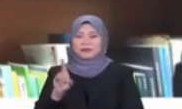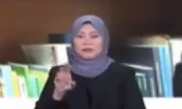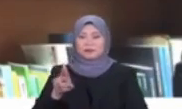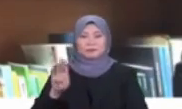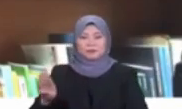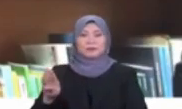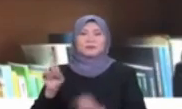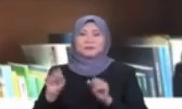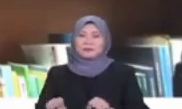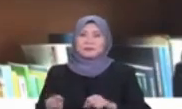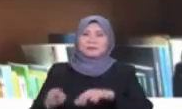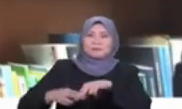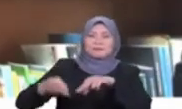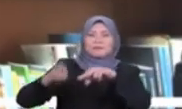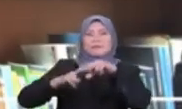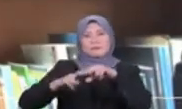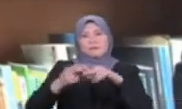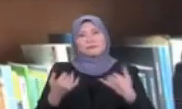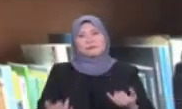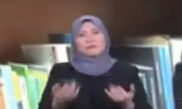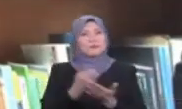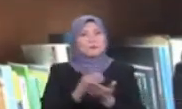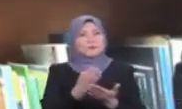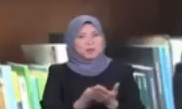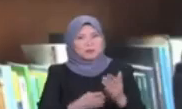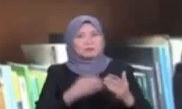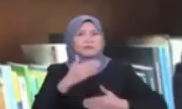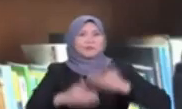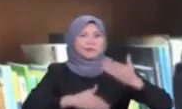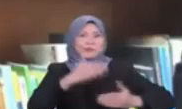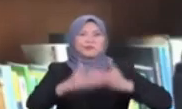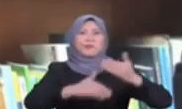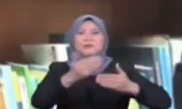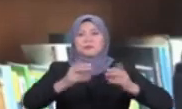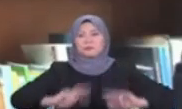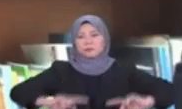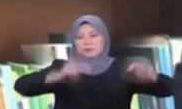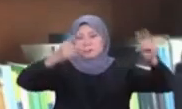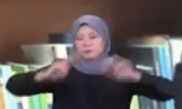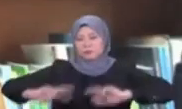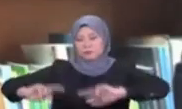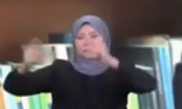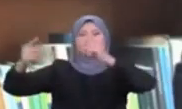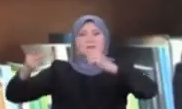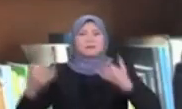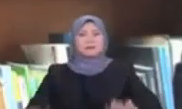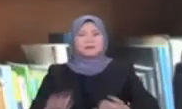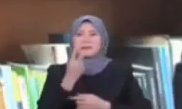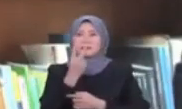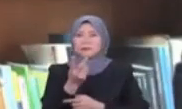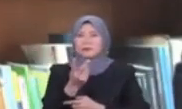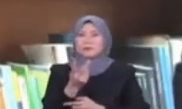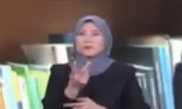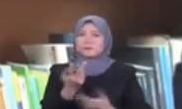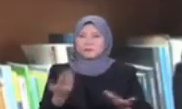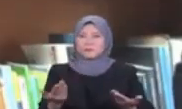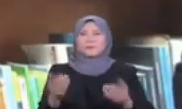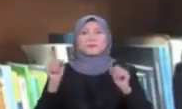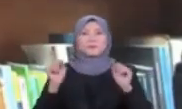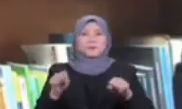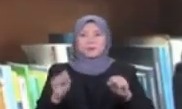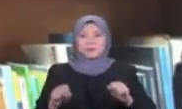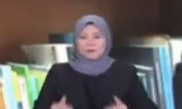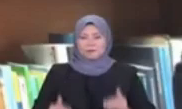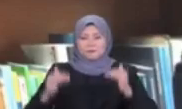nilai tambah kepada kedudukan ekonomi, merancakkan pemulihan yang kita mahu lihat dan seterusnya. Ini akan bawa